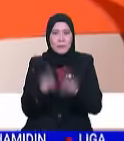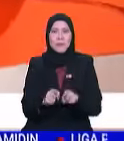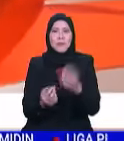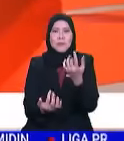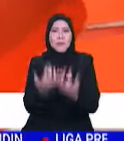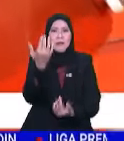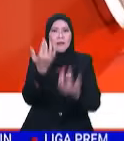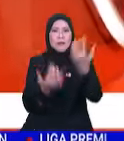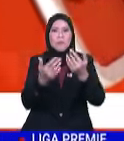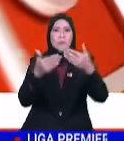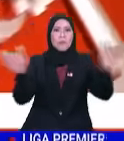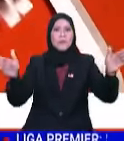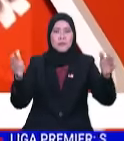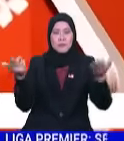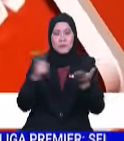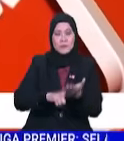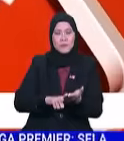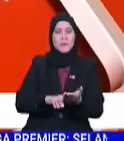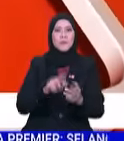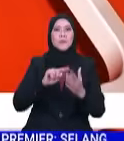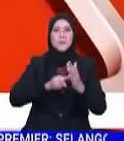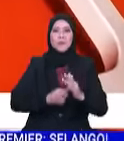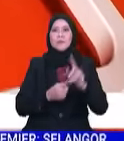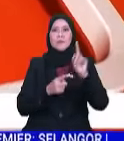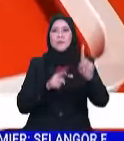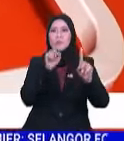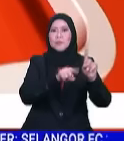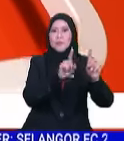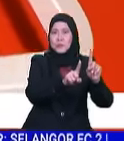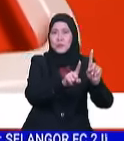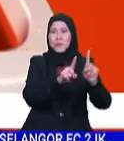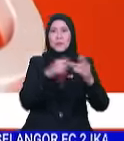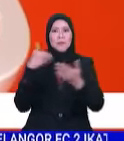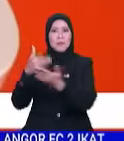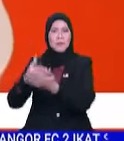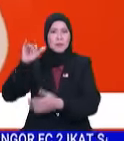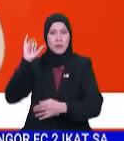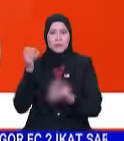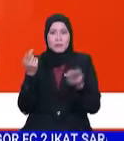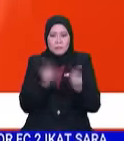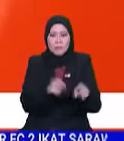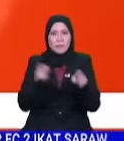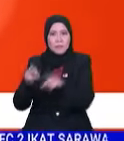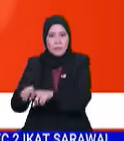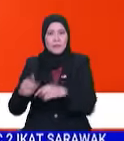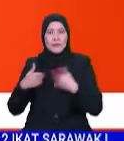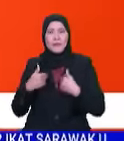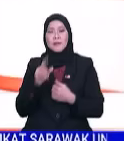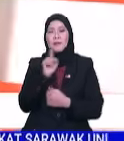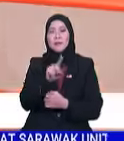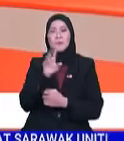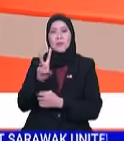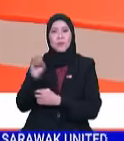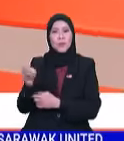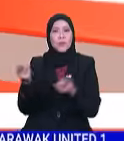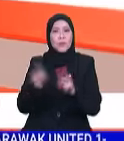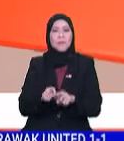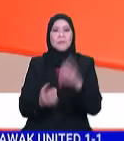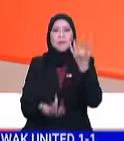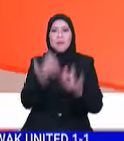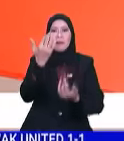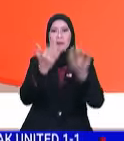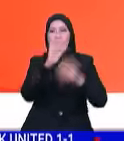dilaporkan di negeri ini sejak 1 Januari lepas hingga semalam. Sebanyak 560 melibatkan kebakaran